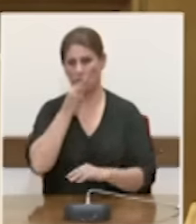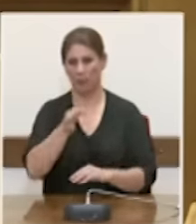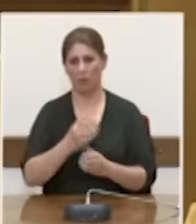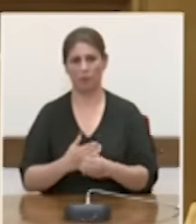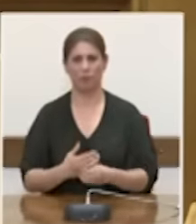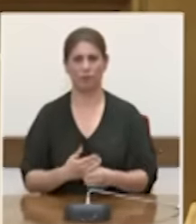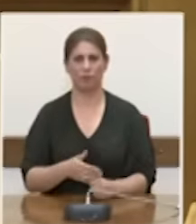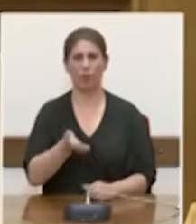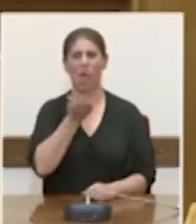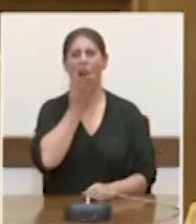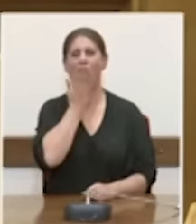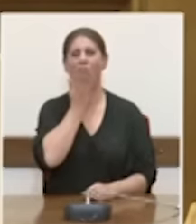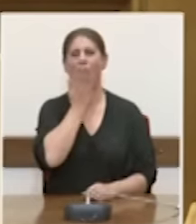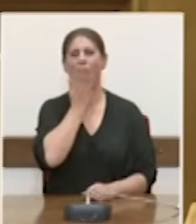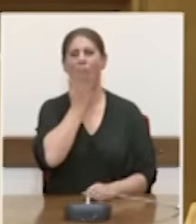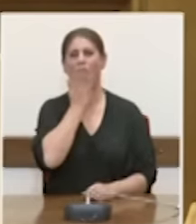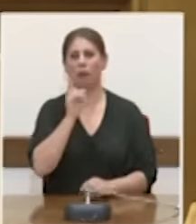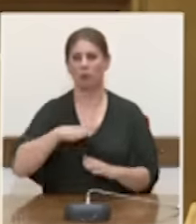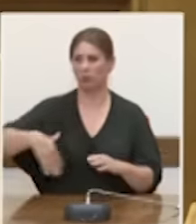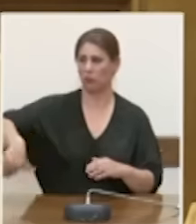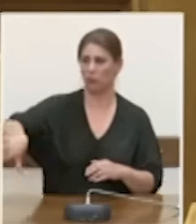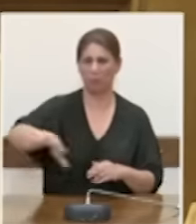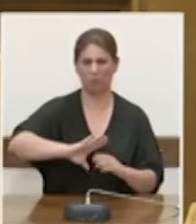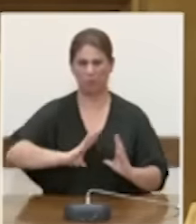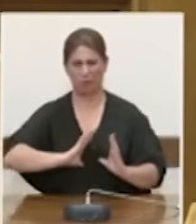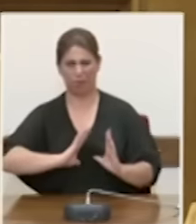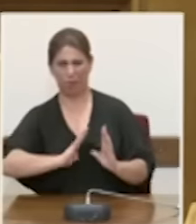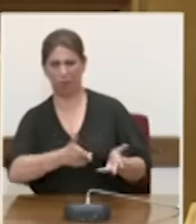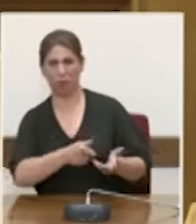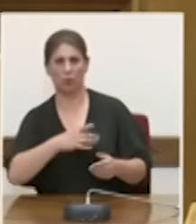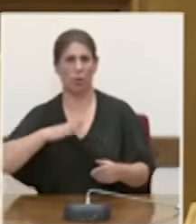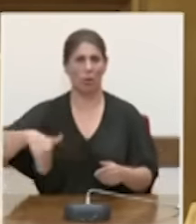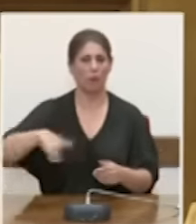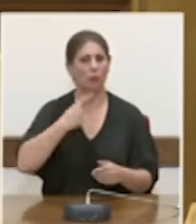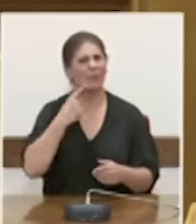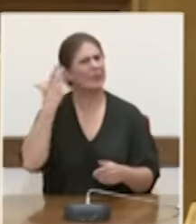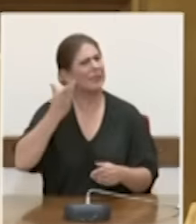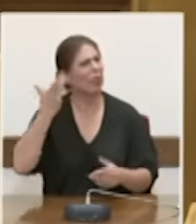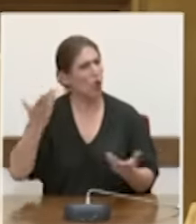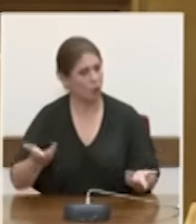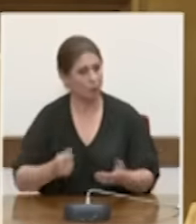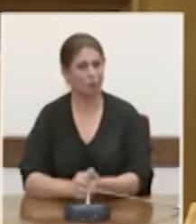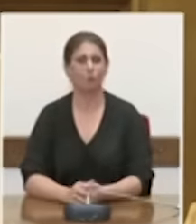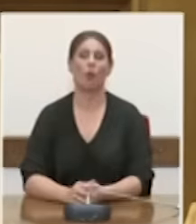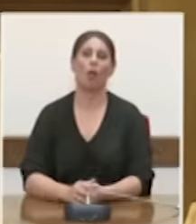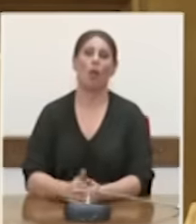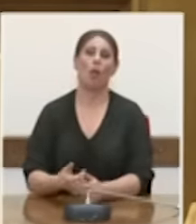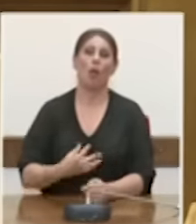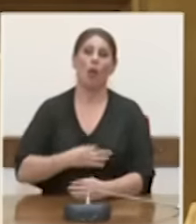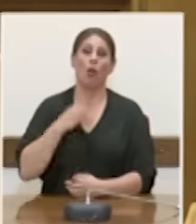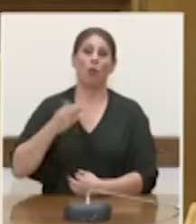Χασμουριτά φέρνετε στον κόσμο και απέχθεια. Και να τι εννοώ. Ο κύριος Μητσοτάκης 3 χρόνια